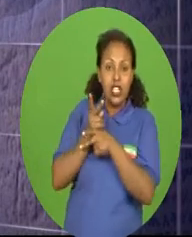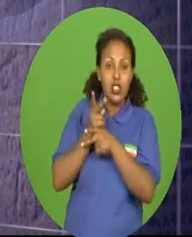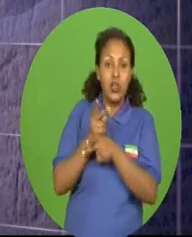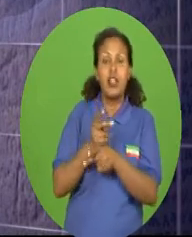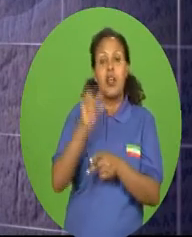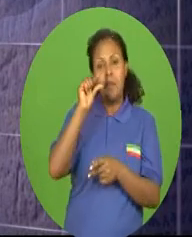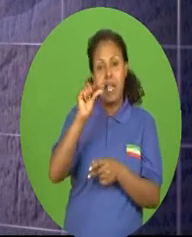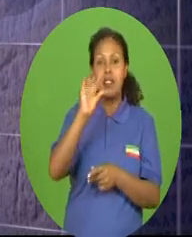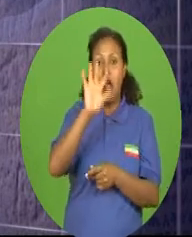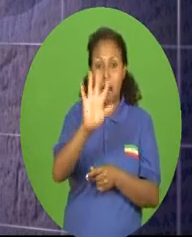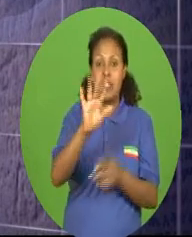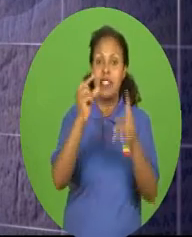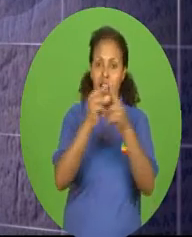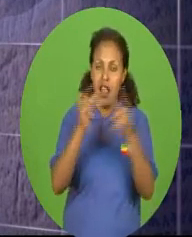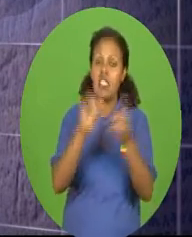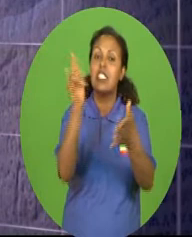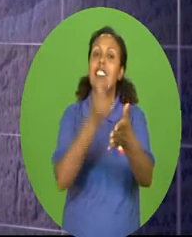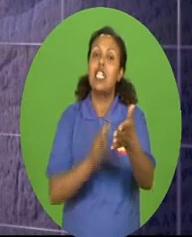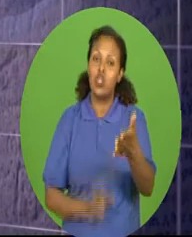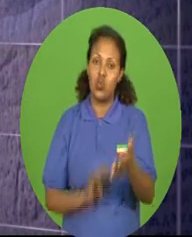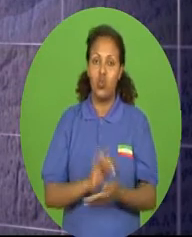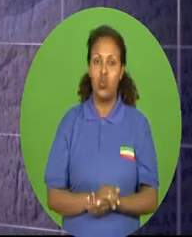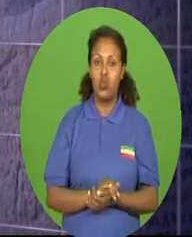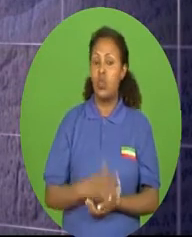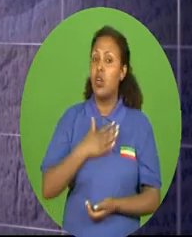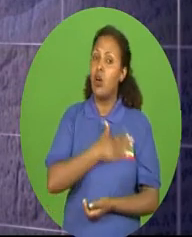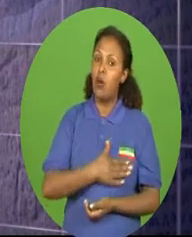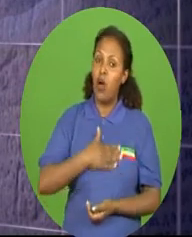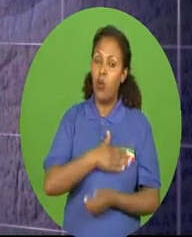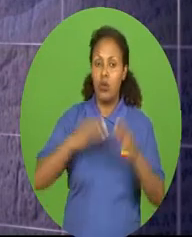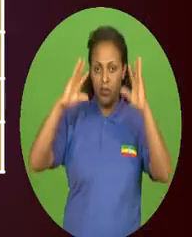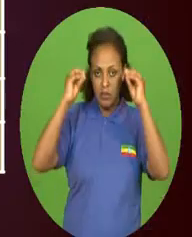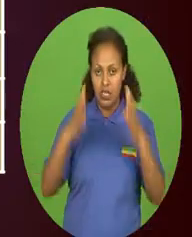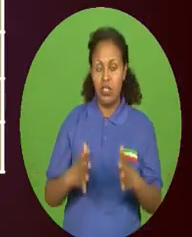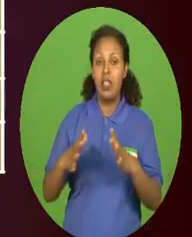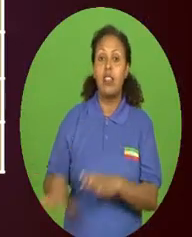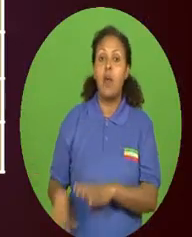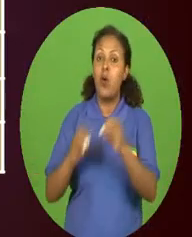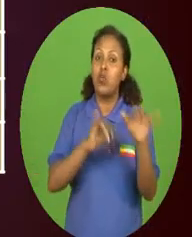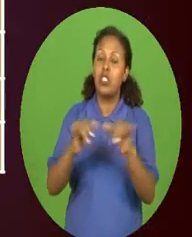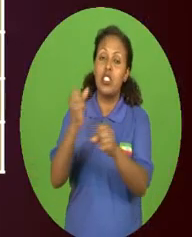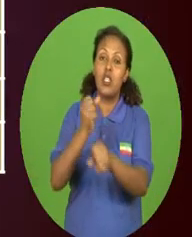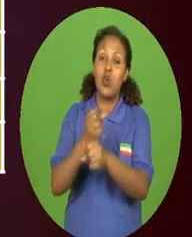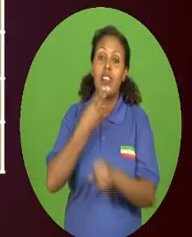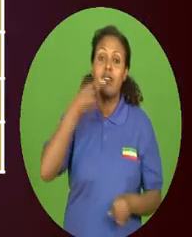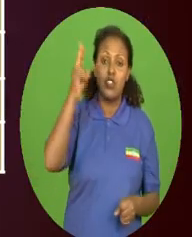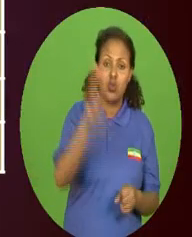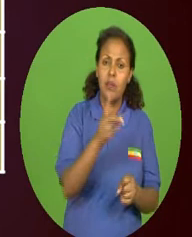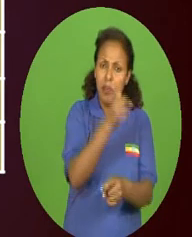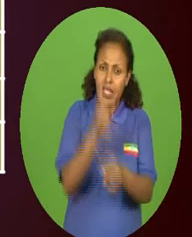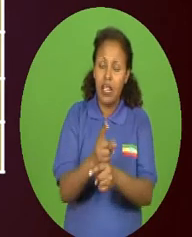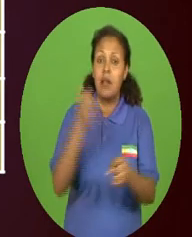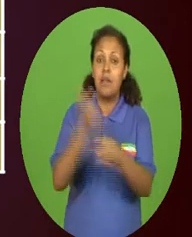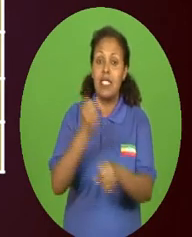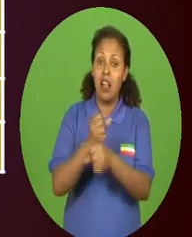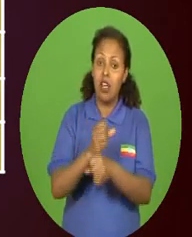አማርኛ የተዋሳቸውን ቢያንስ 5 ቃላትን ዘርዝሩ። እባክዎን መምህር ተማሪዎች